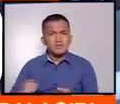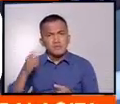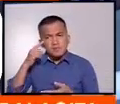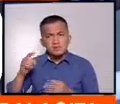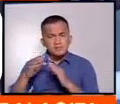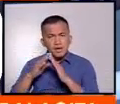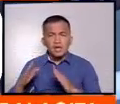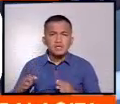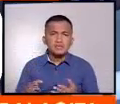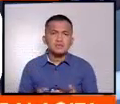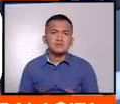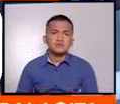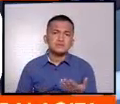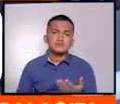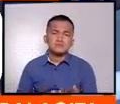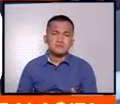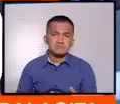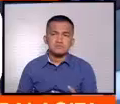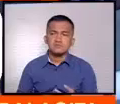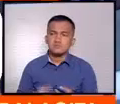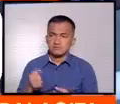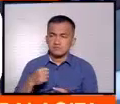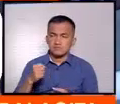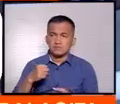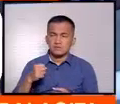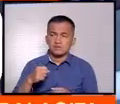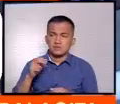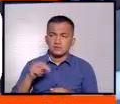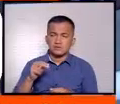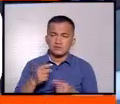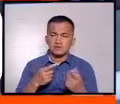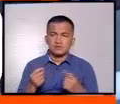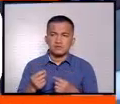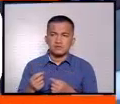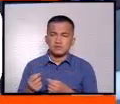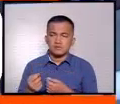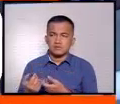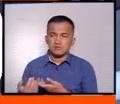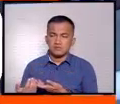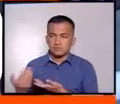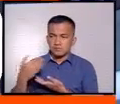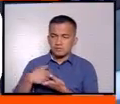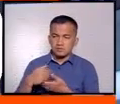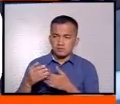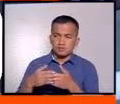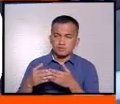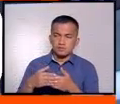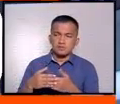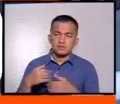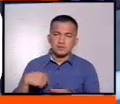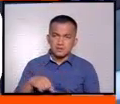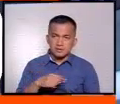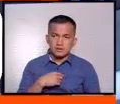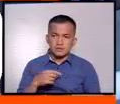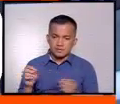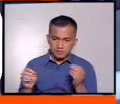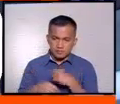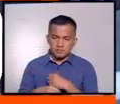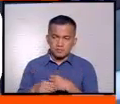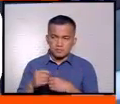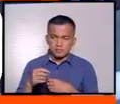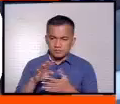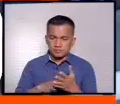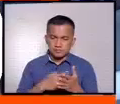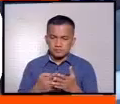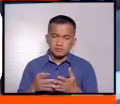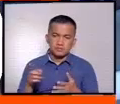sa board and lodging nila. Yes, sir. Ang kailangan po nilang gawin, magtungo po sila sa pinakamalapit naming tanggapan para